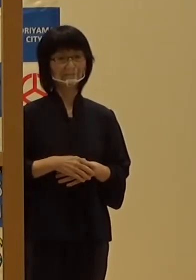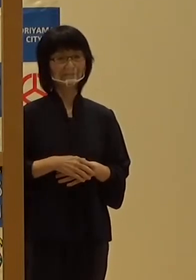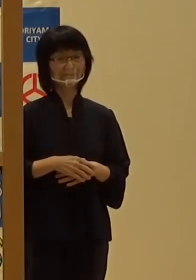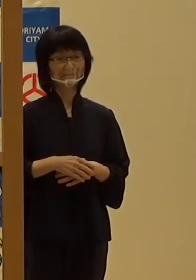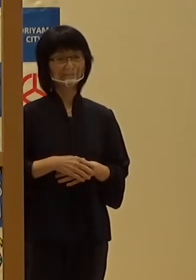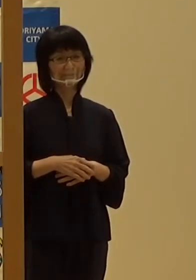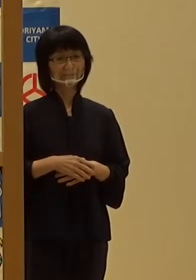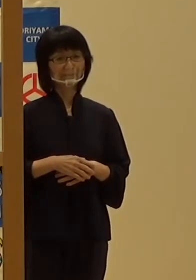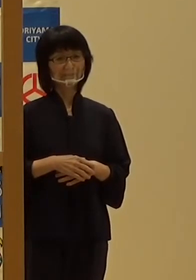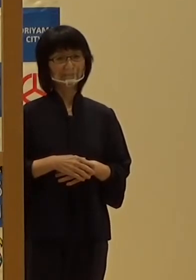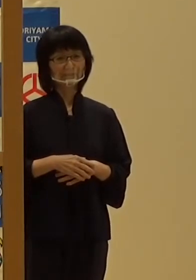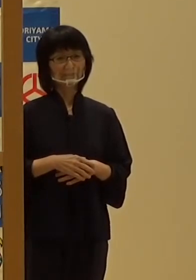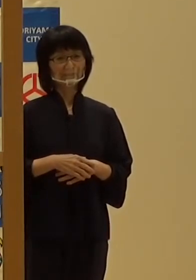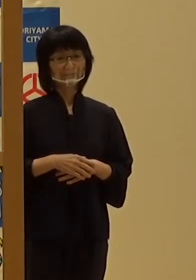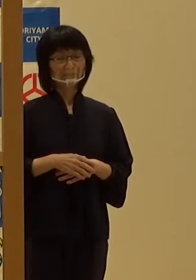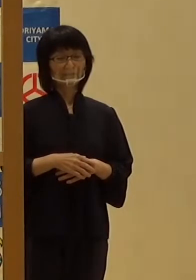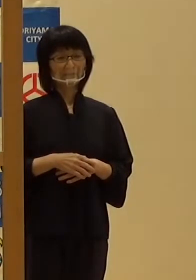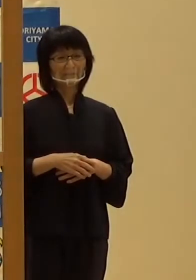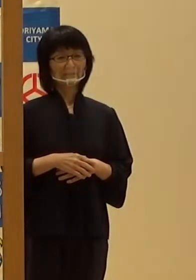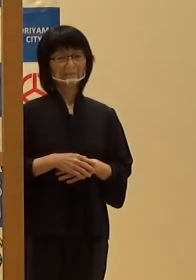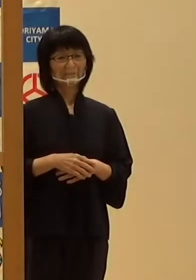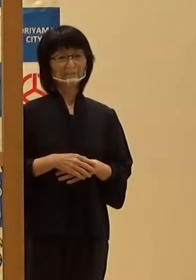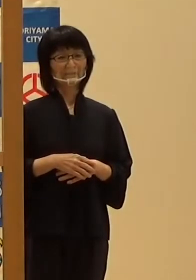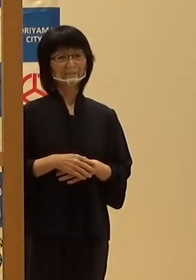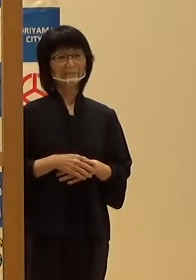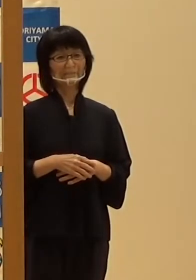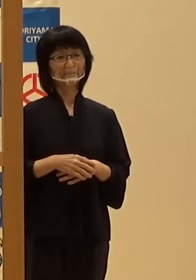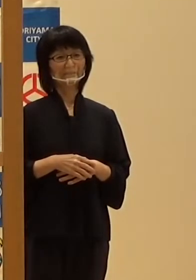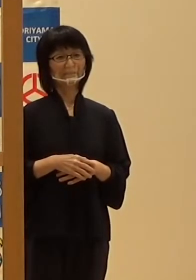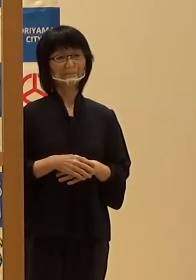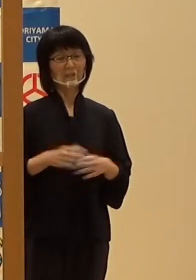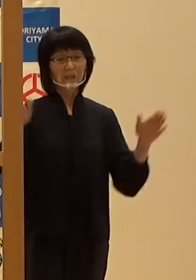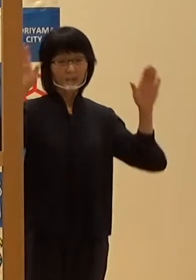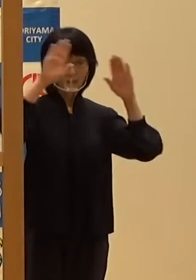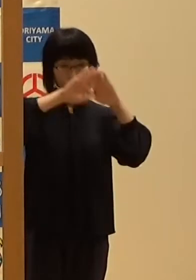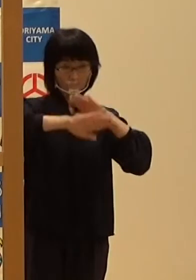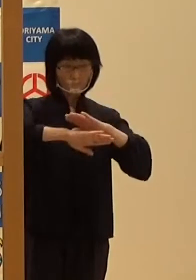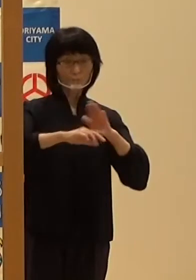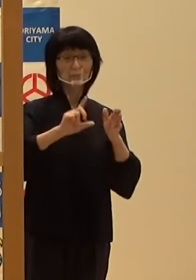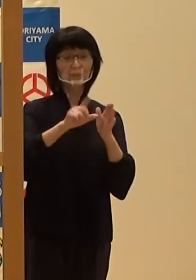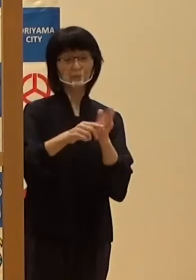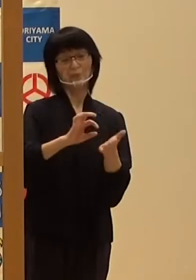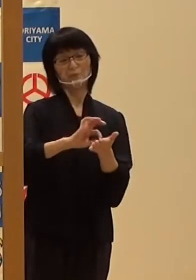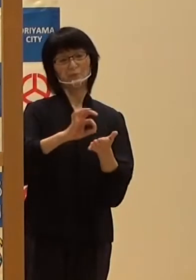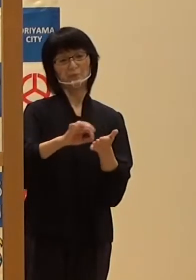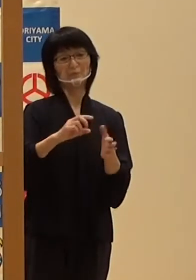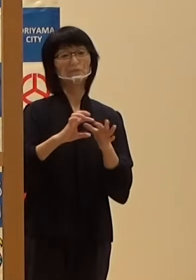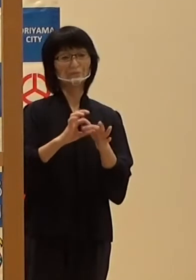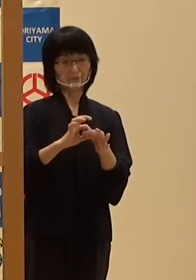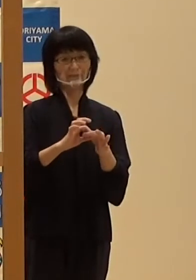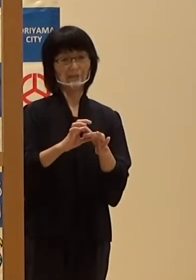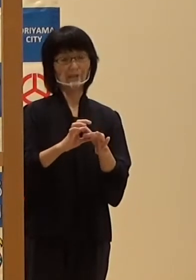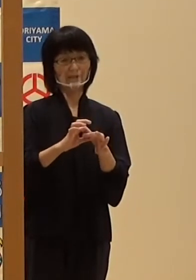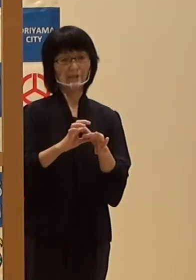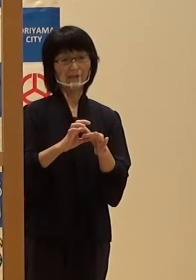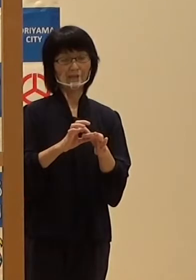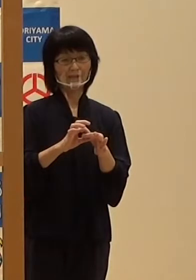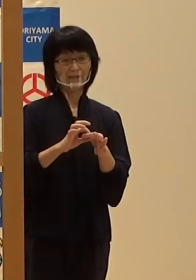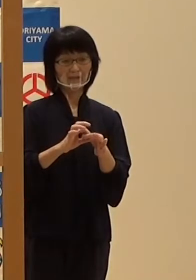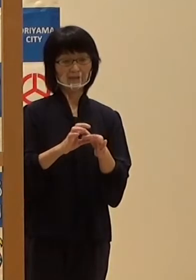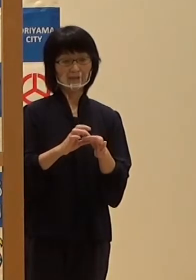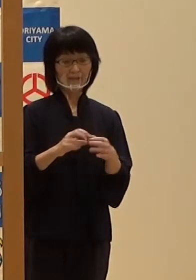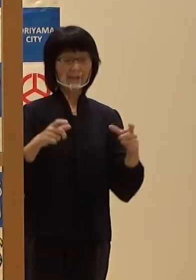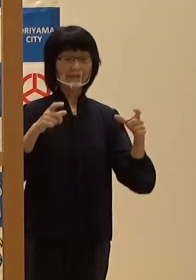考えております。で続きまして、夜間におけるですね、利用につきましても、石塚にかか